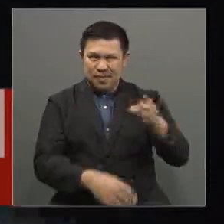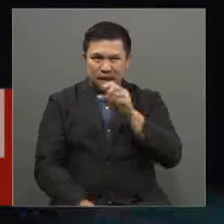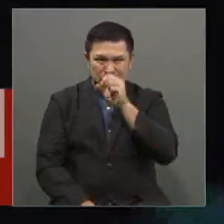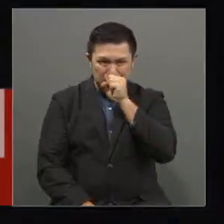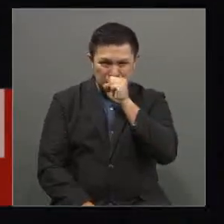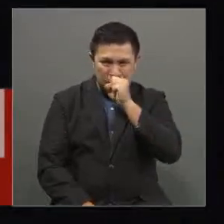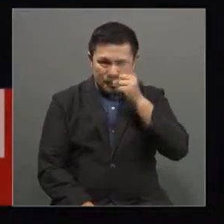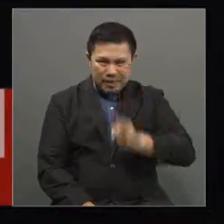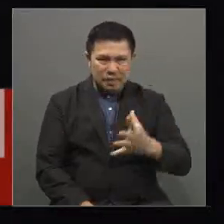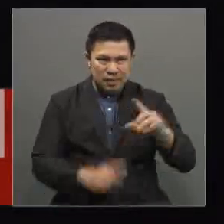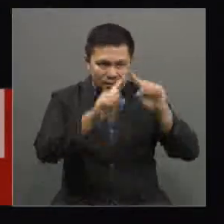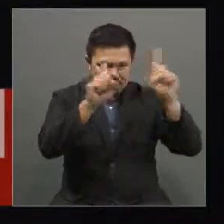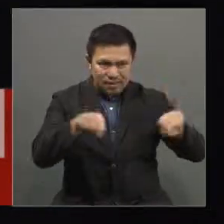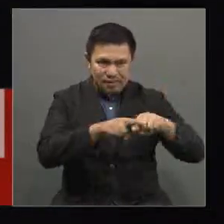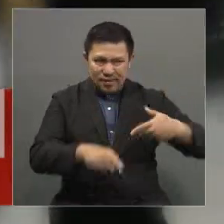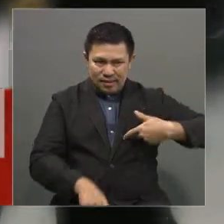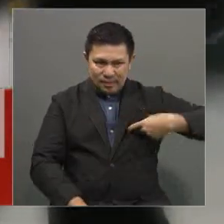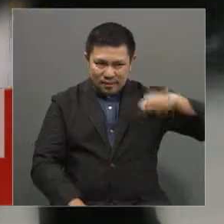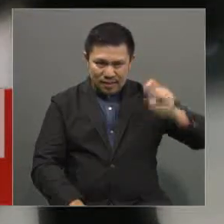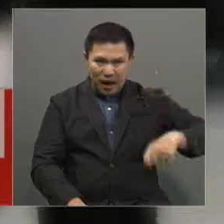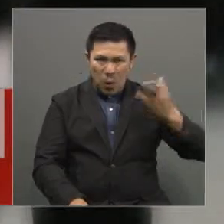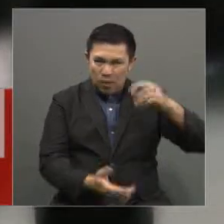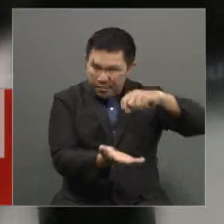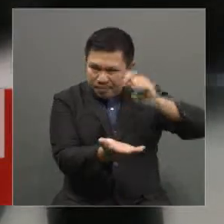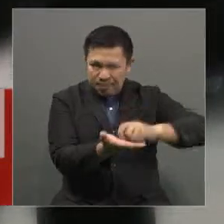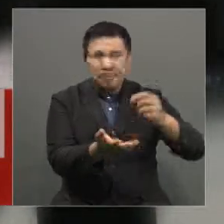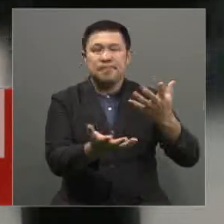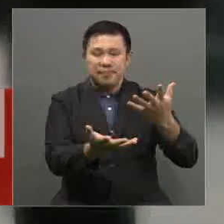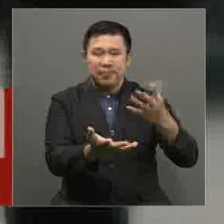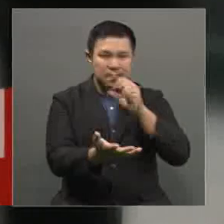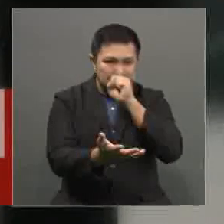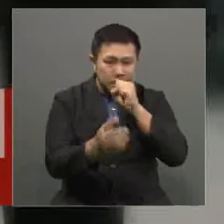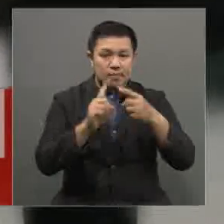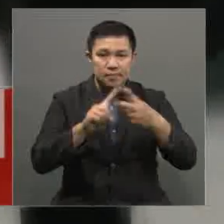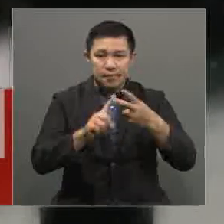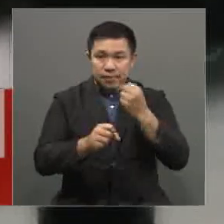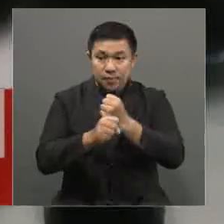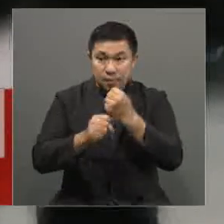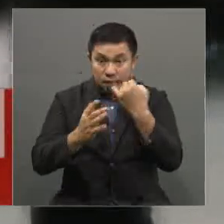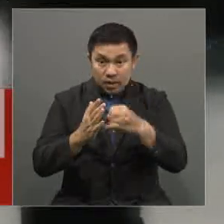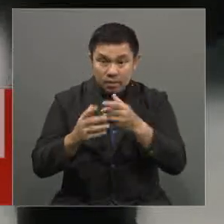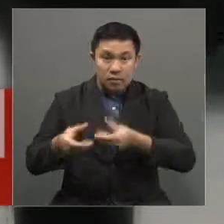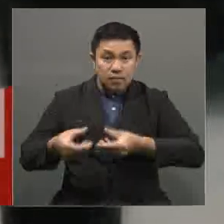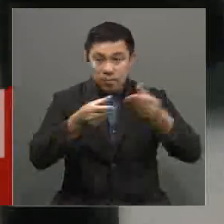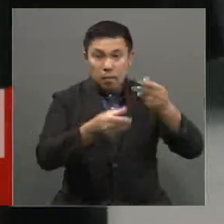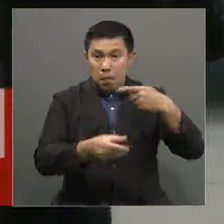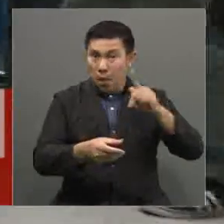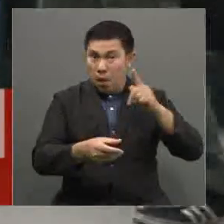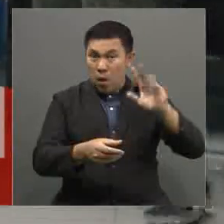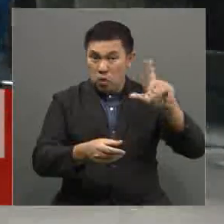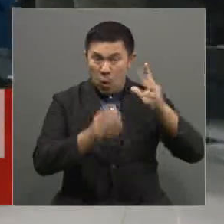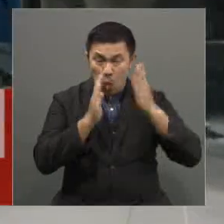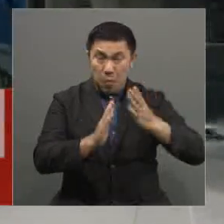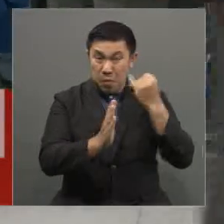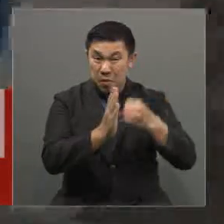ข้อเท็จจริงในการขอหมายต่อศาลแล้วก็จะมีการติดตามผู้ต้องหาทำสำนวนส่งไปยังปปชเป็นสำนวนแรกคดีนี้ผู้ต้องหา